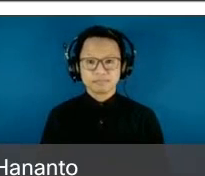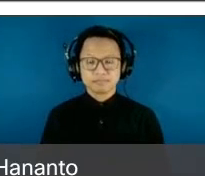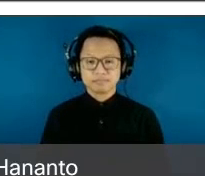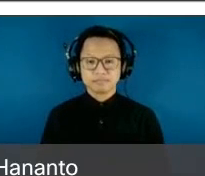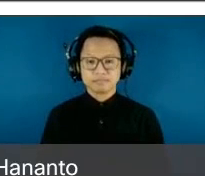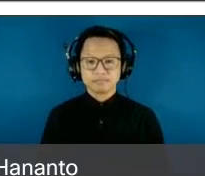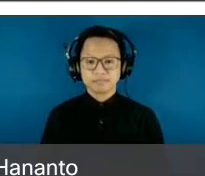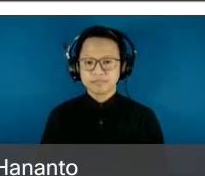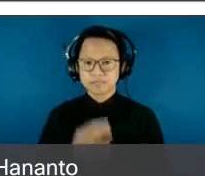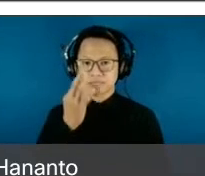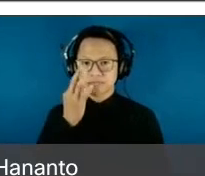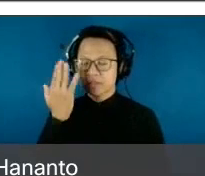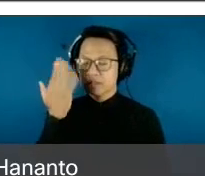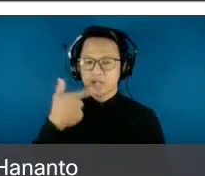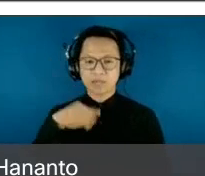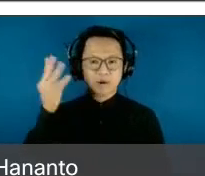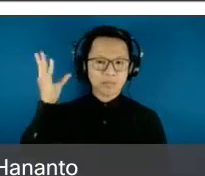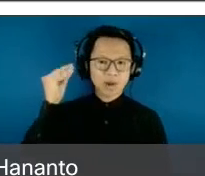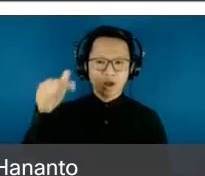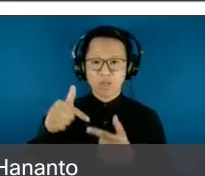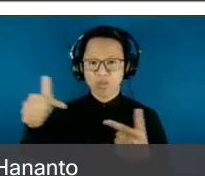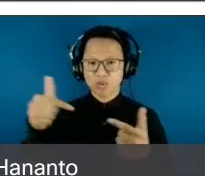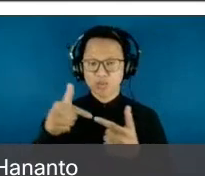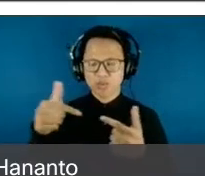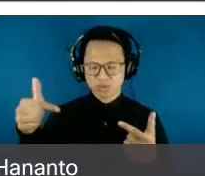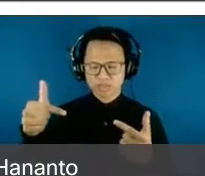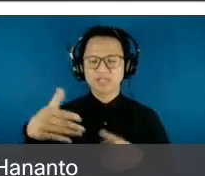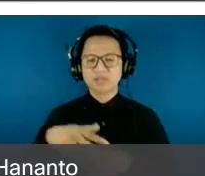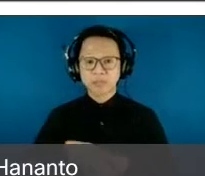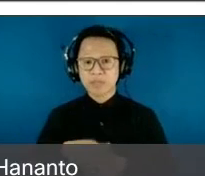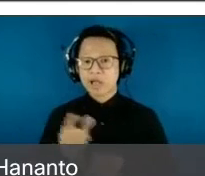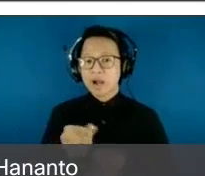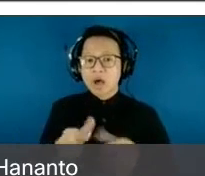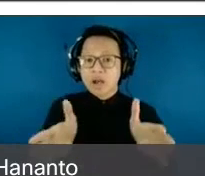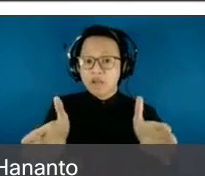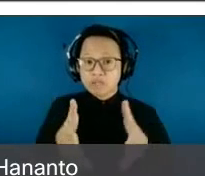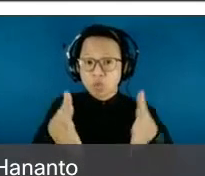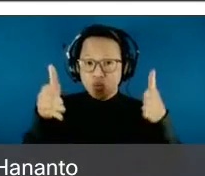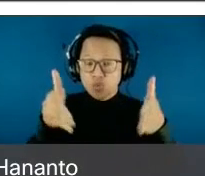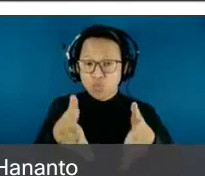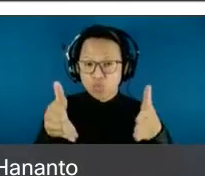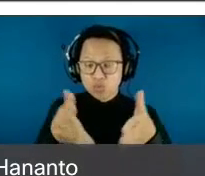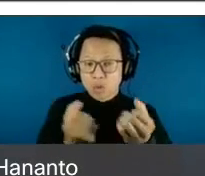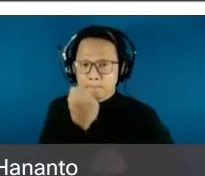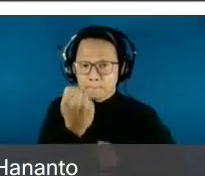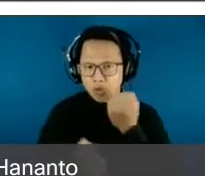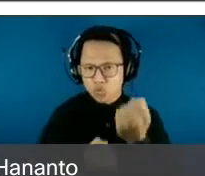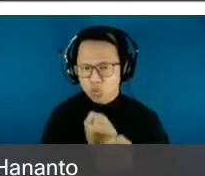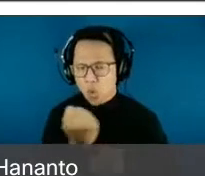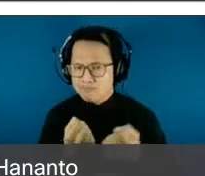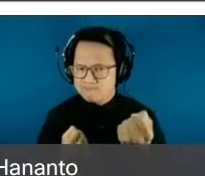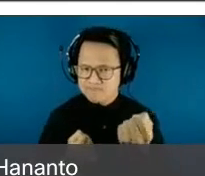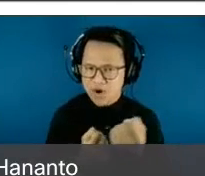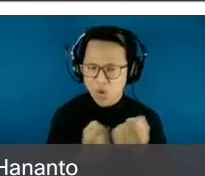Bapak, mohon maaf tadi saya mendengarnya terputus-putus, tapi yang saya dengar adalah ada divisi khusus untuk memperjuangkan